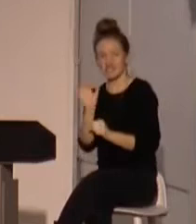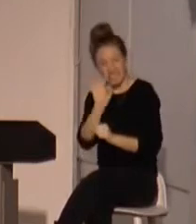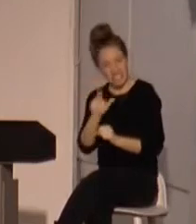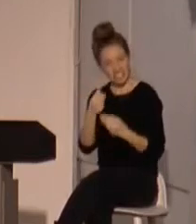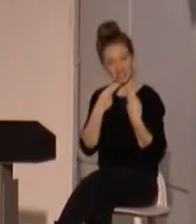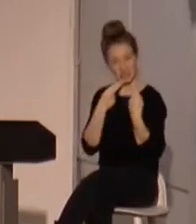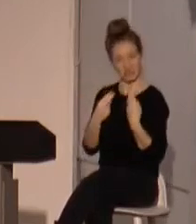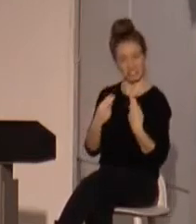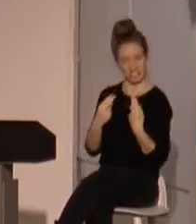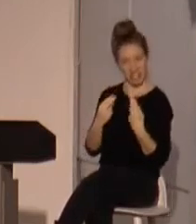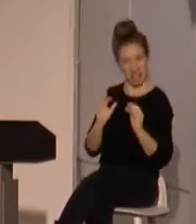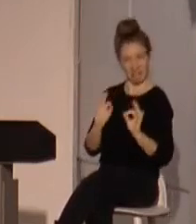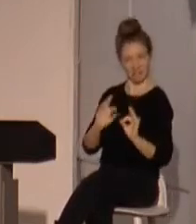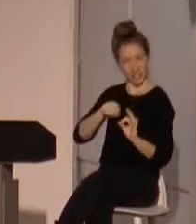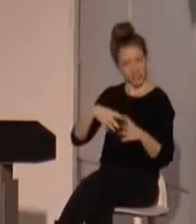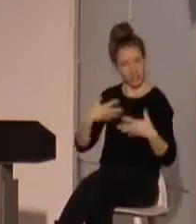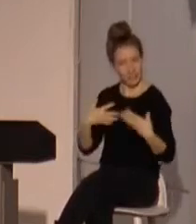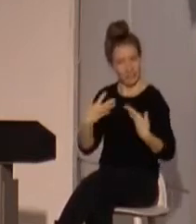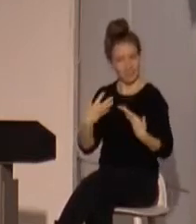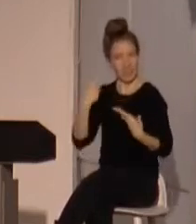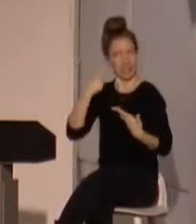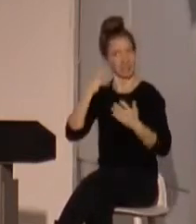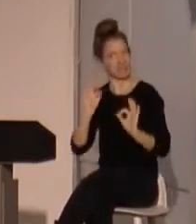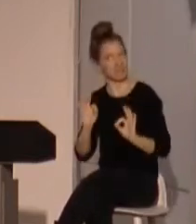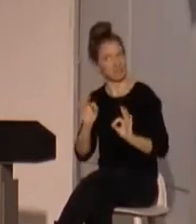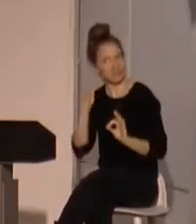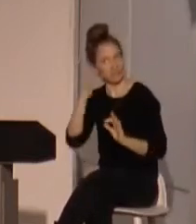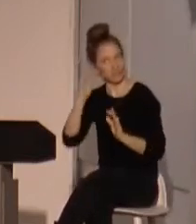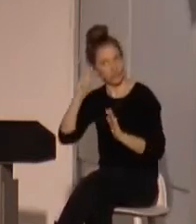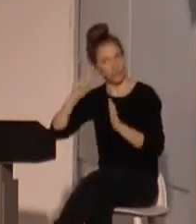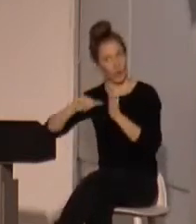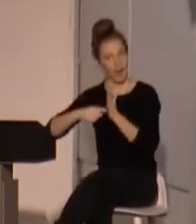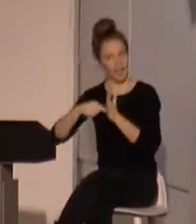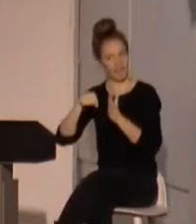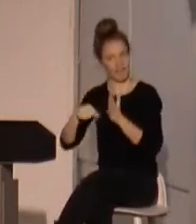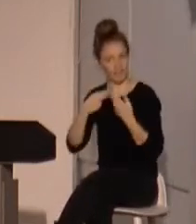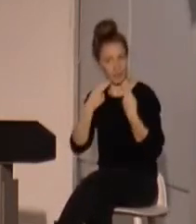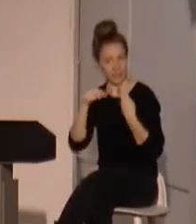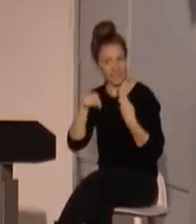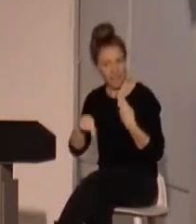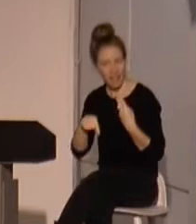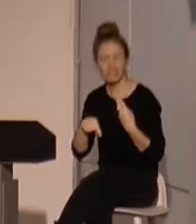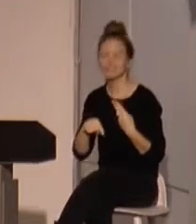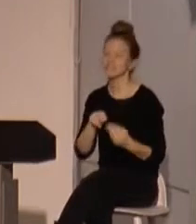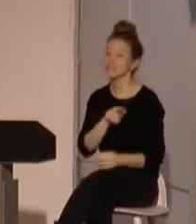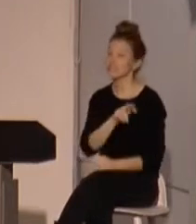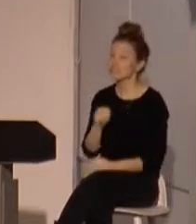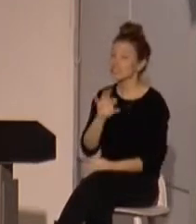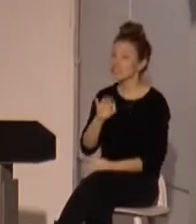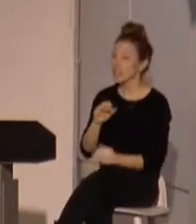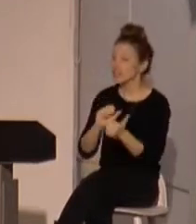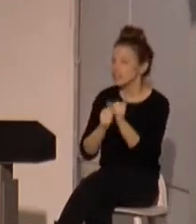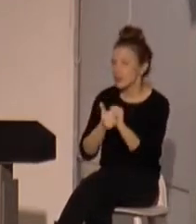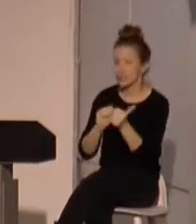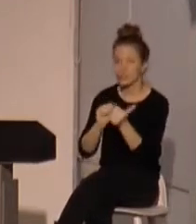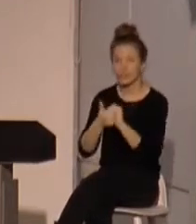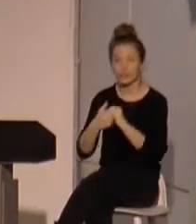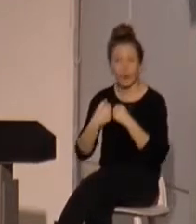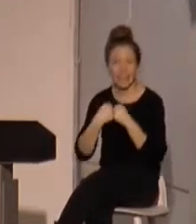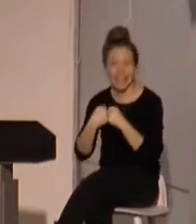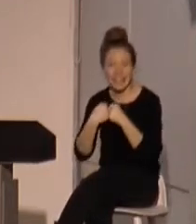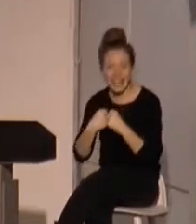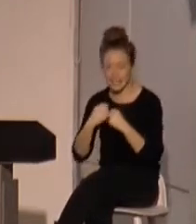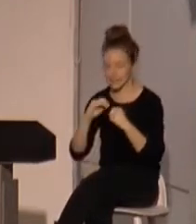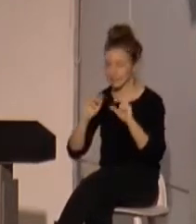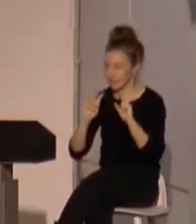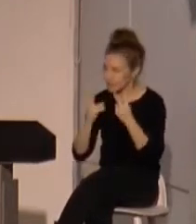תוצאה שאנחנו שמחים עליה ושואפים אליה. עניין של ספורט אתגרי, של שוב,